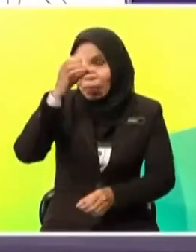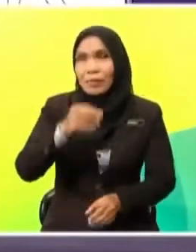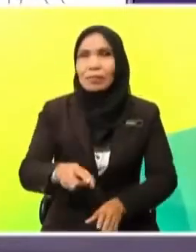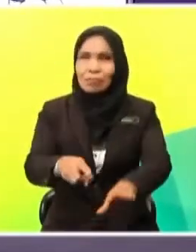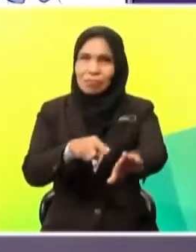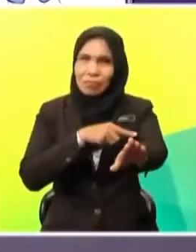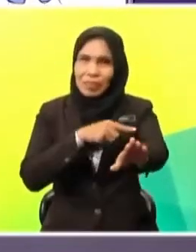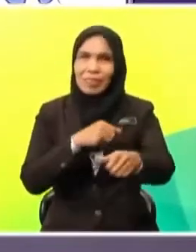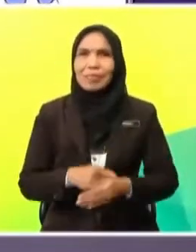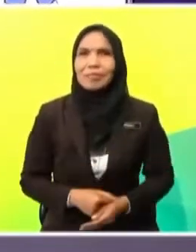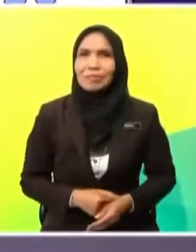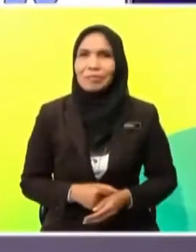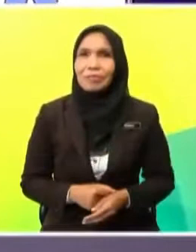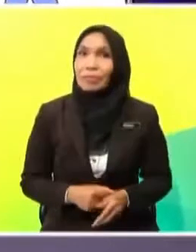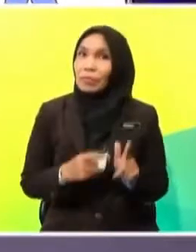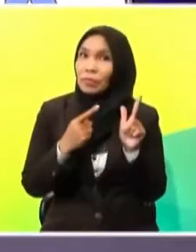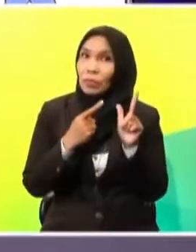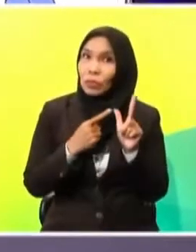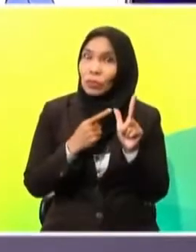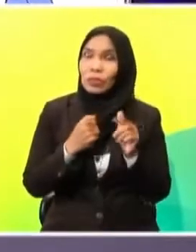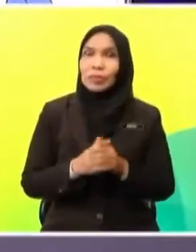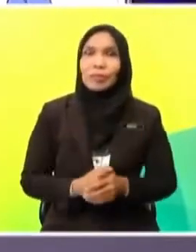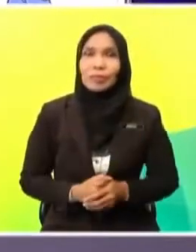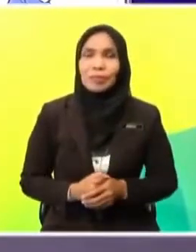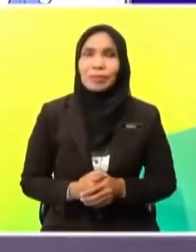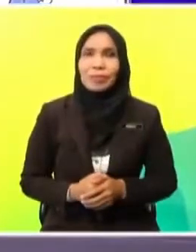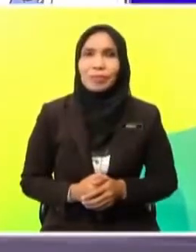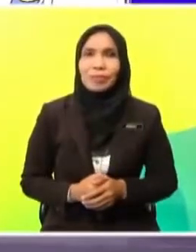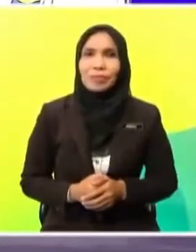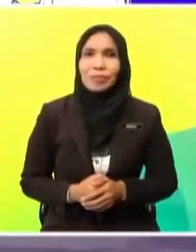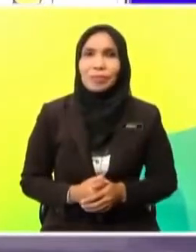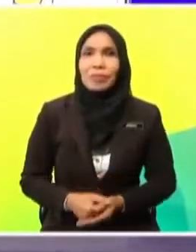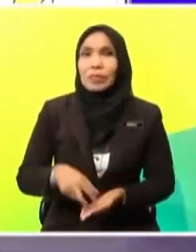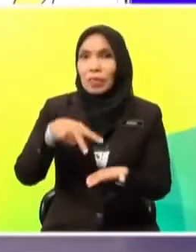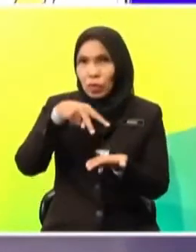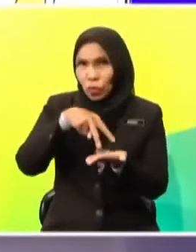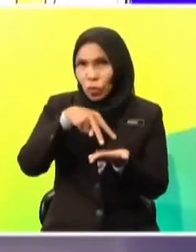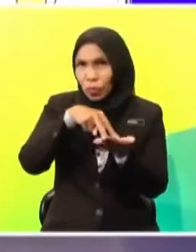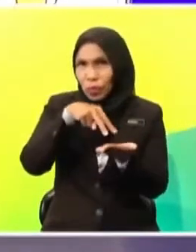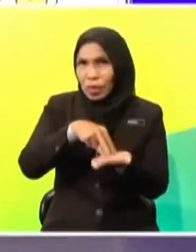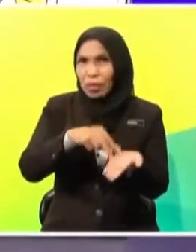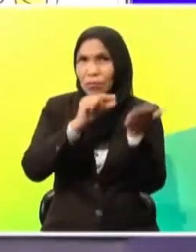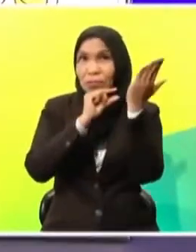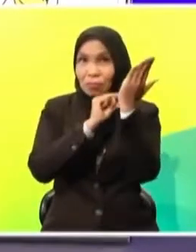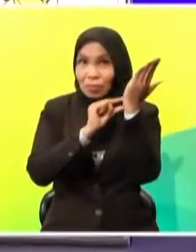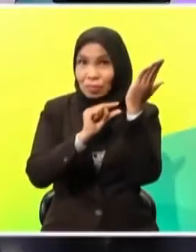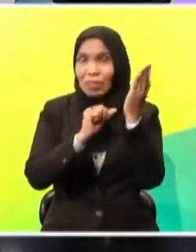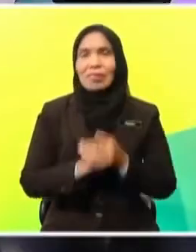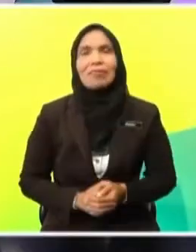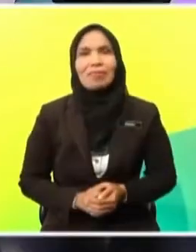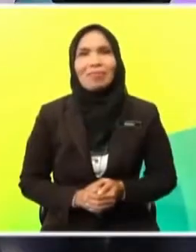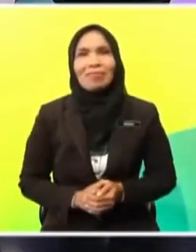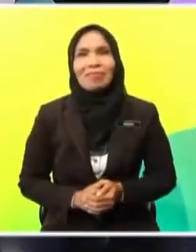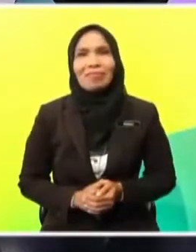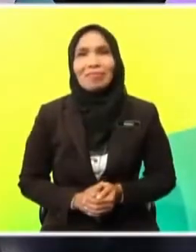kalau Salman kayu dulu kayu Panggil nih lompat getah YouTube kok nomornya Kak Yuni Jadi pengalaman